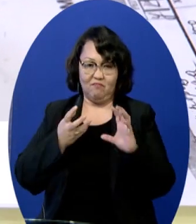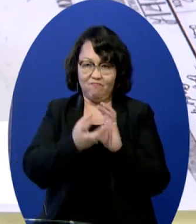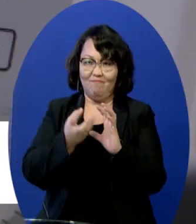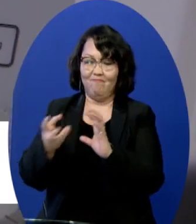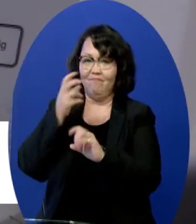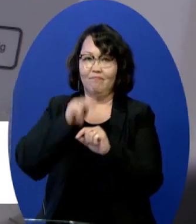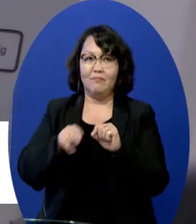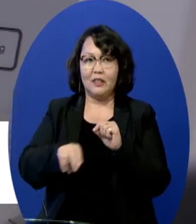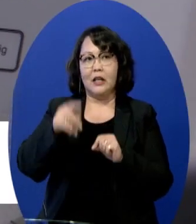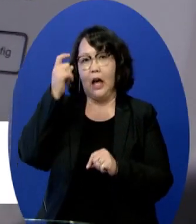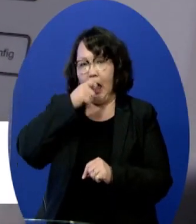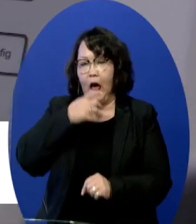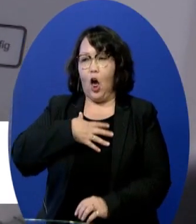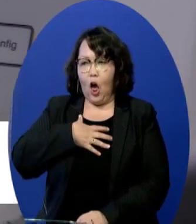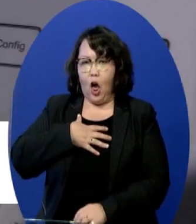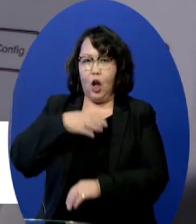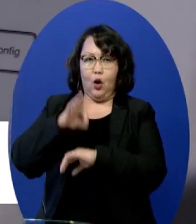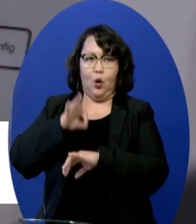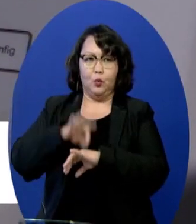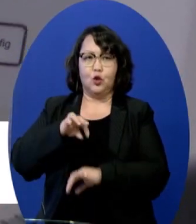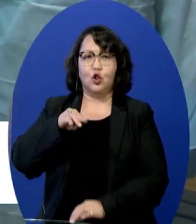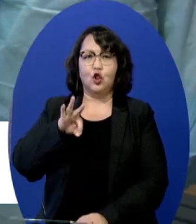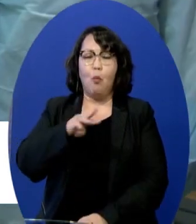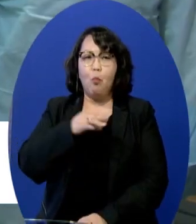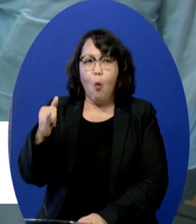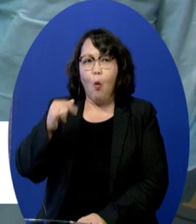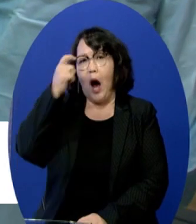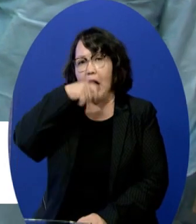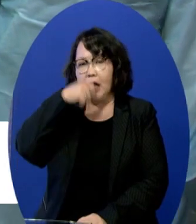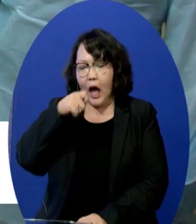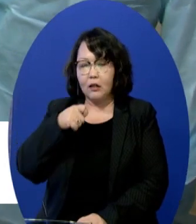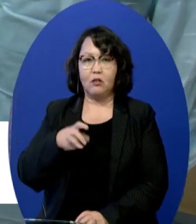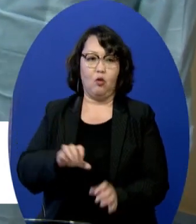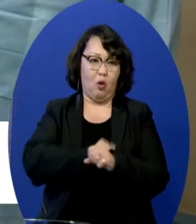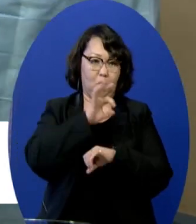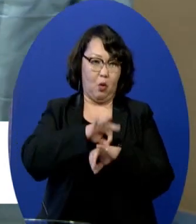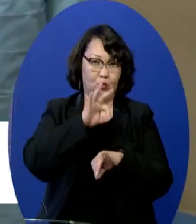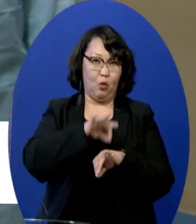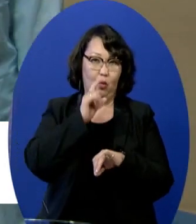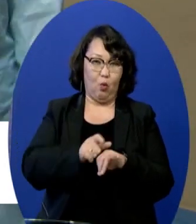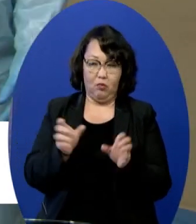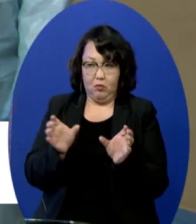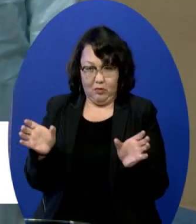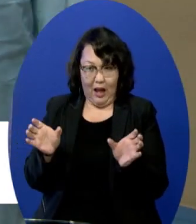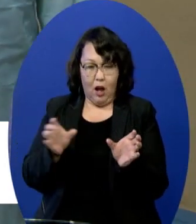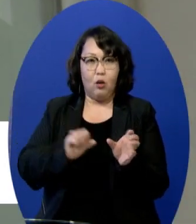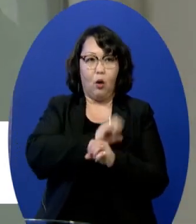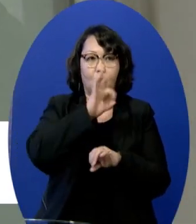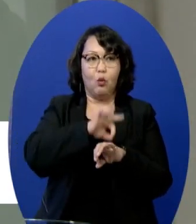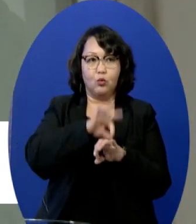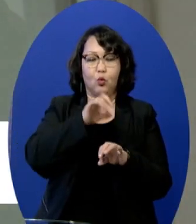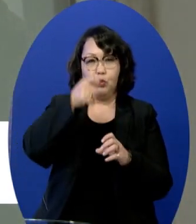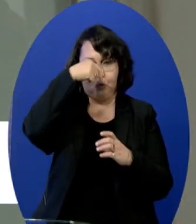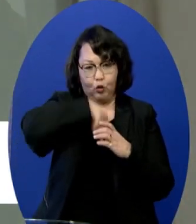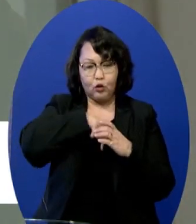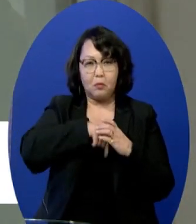төс өвчнө дэгдэлтийн үе явагдаж байгаа. За энэ учир ханиа томооны үед илэрдэг эмнэлзэн шинж тэмдэг коронавирус халдвартай хүмүүст бас илэрнэ гэдгийг салбарын